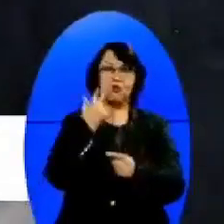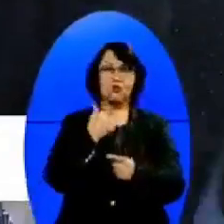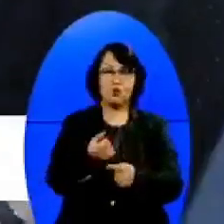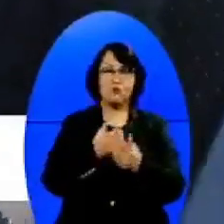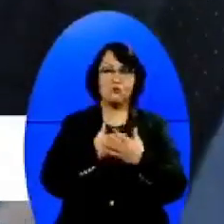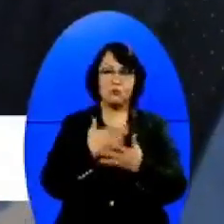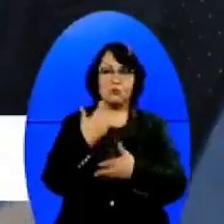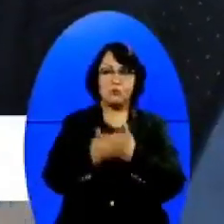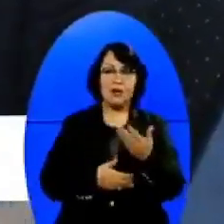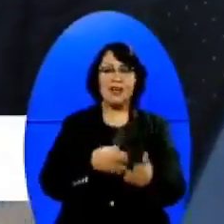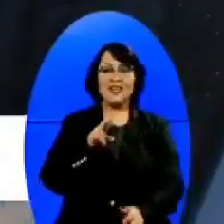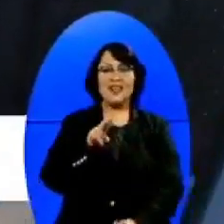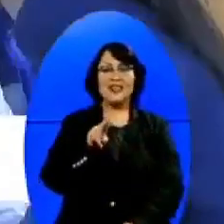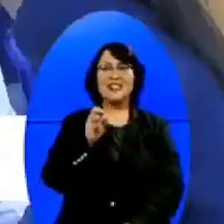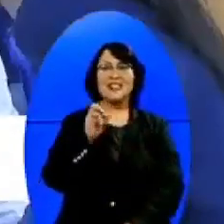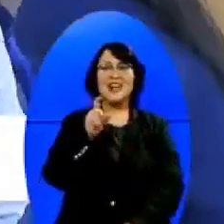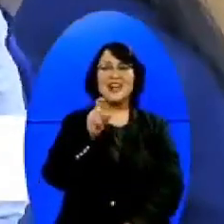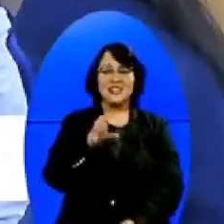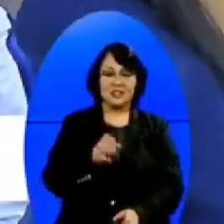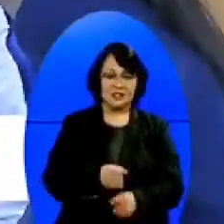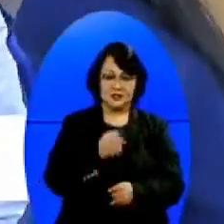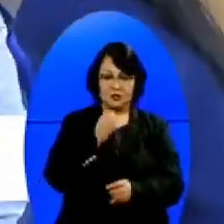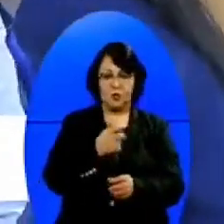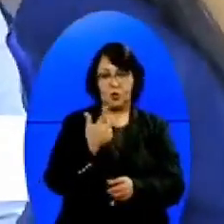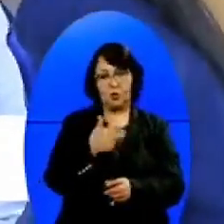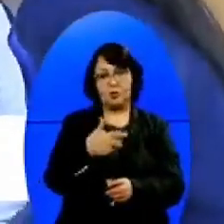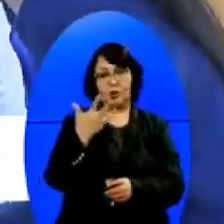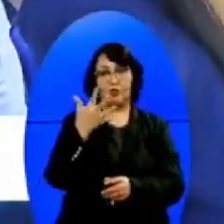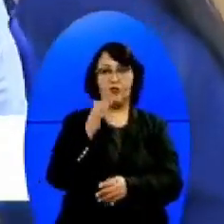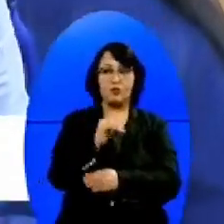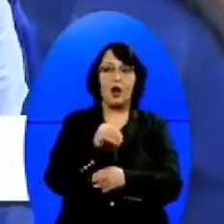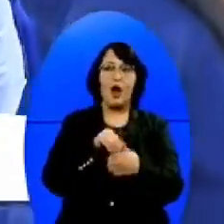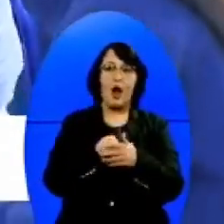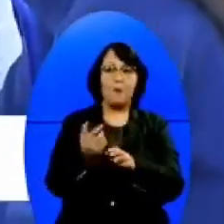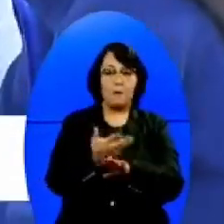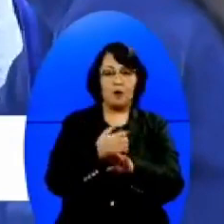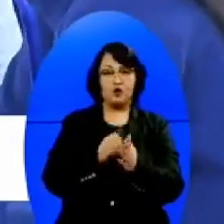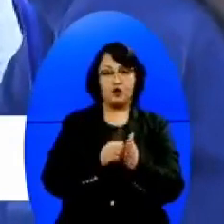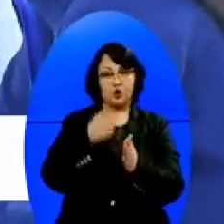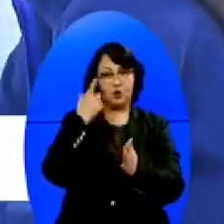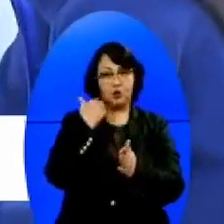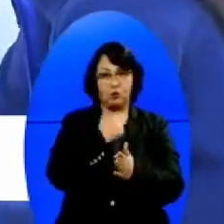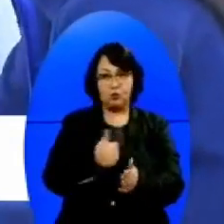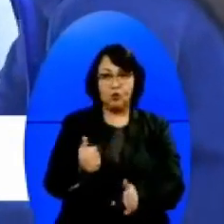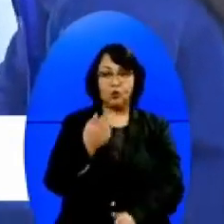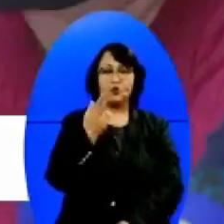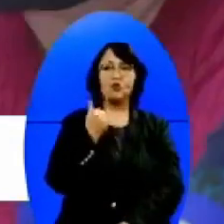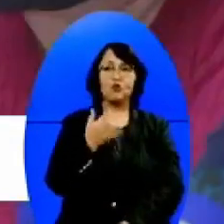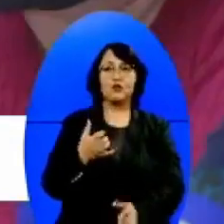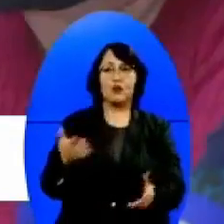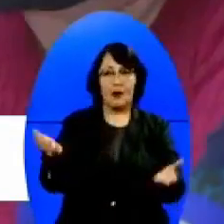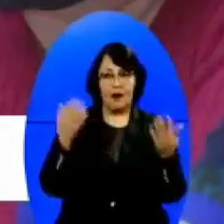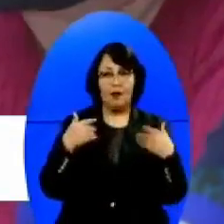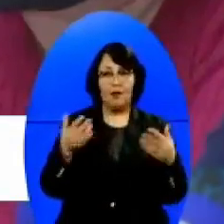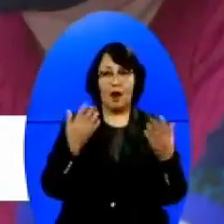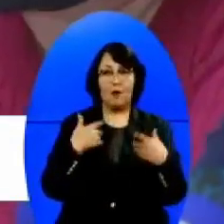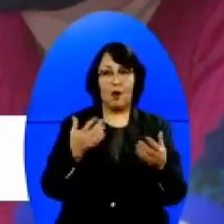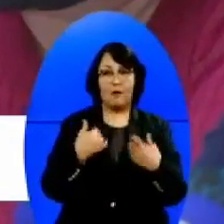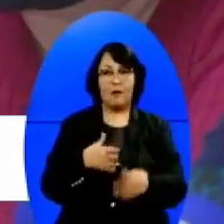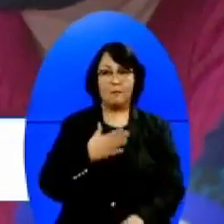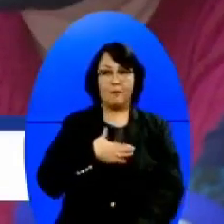дэсийг 3-5 хоног хадгалах боломжтой. Өөрөөр хэлэх юм бол өдөр бүр цус цуглуулж нөөц бүрдүүлнэ гэсэн үг юм а. Манай байгууллага